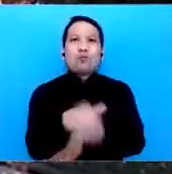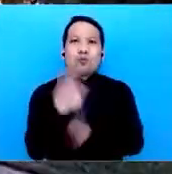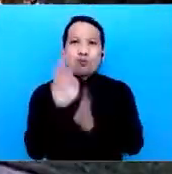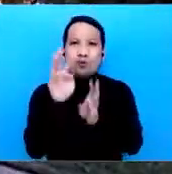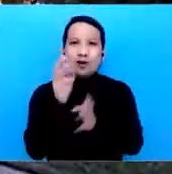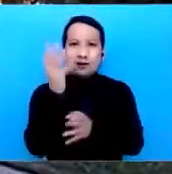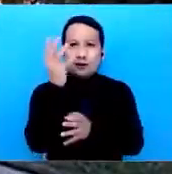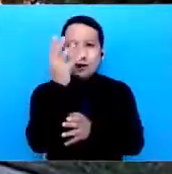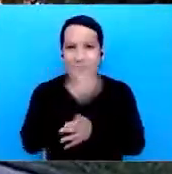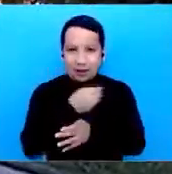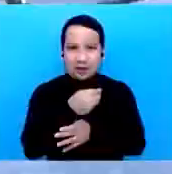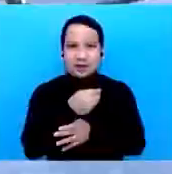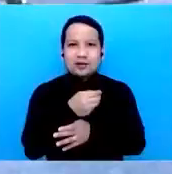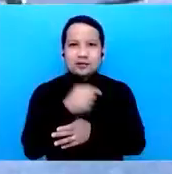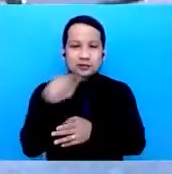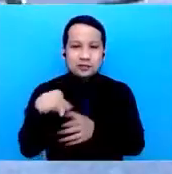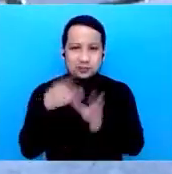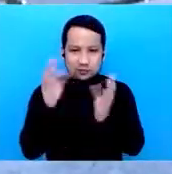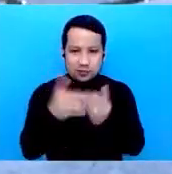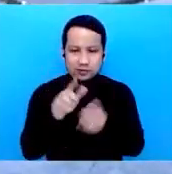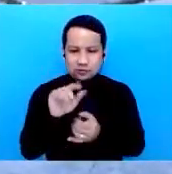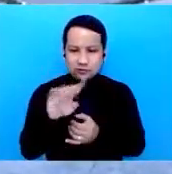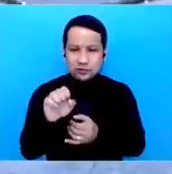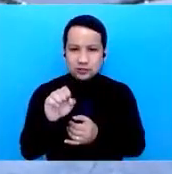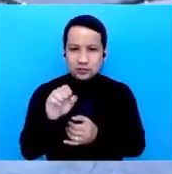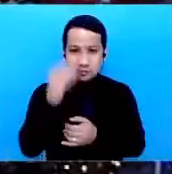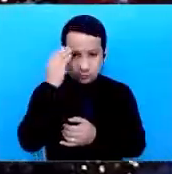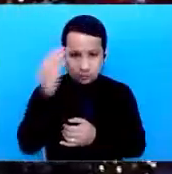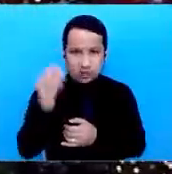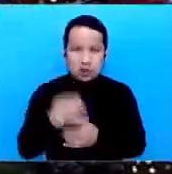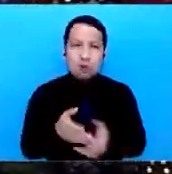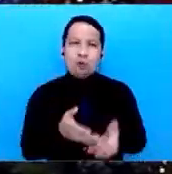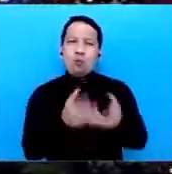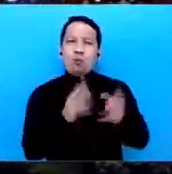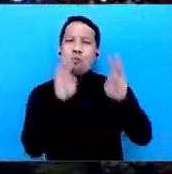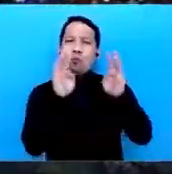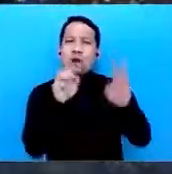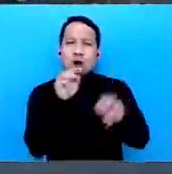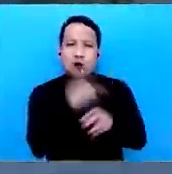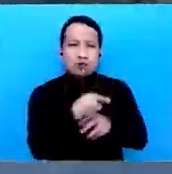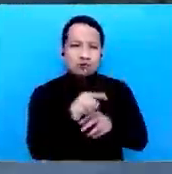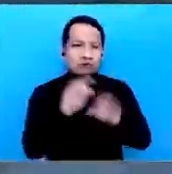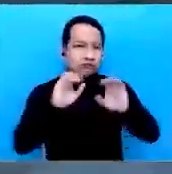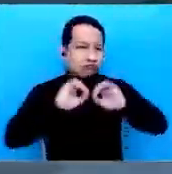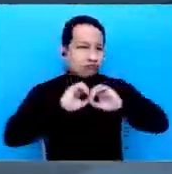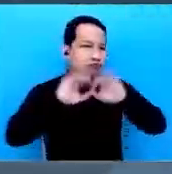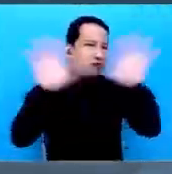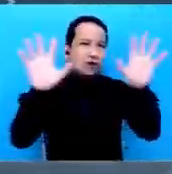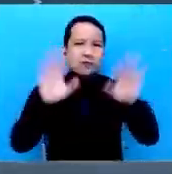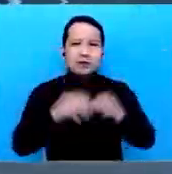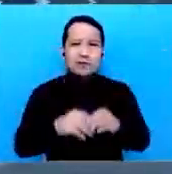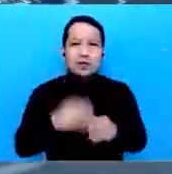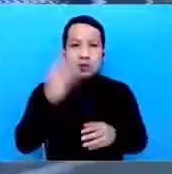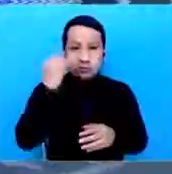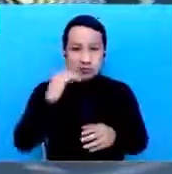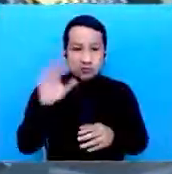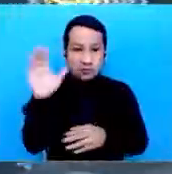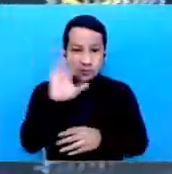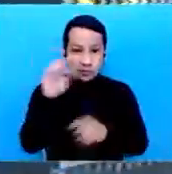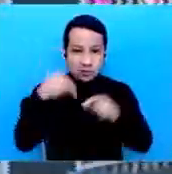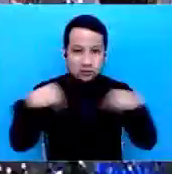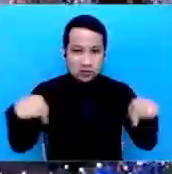ang bahay na ito sa Barangay Lumbak, Pulilan, Bulacan, abay talaga namang nagniningning. Tinadtad ng Christmas lights ang